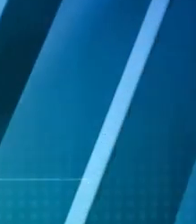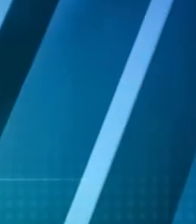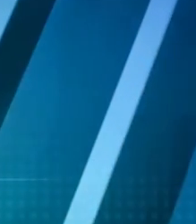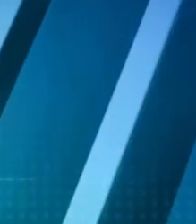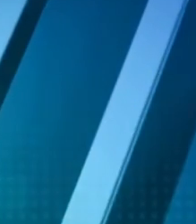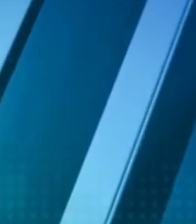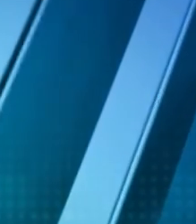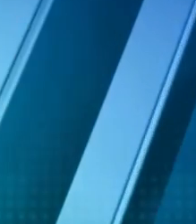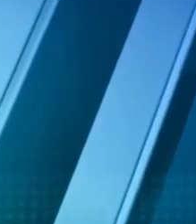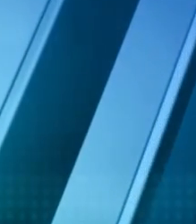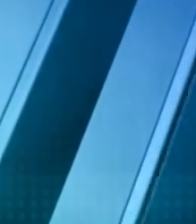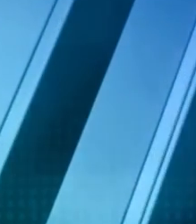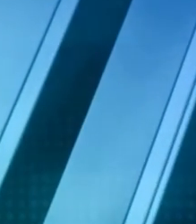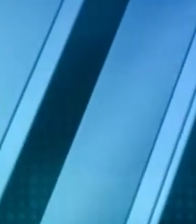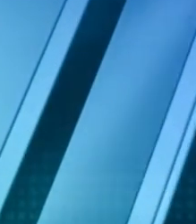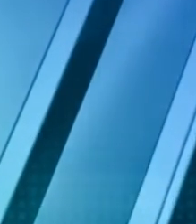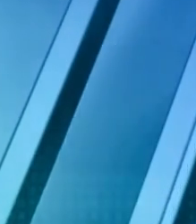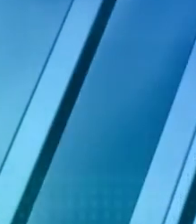МУЗЫКАЛЬНАЯ ЗАСТАВКА